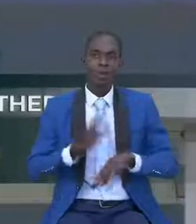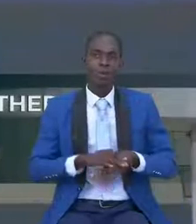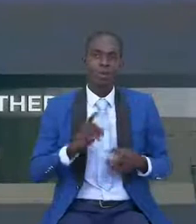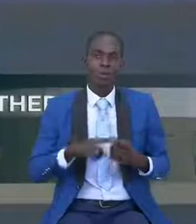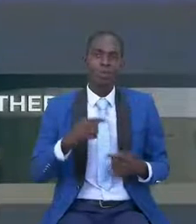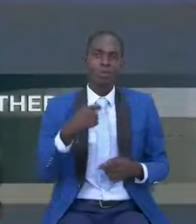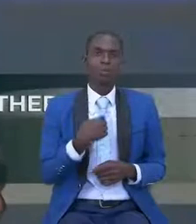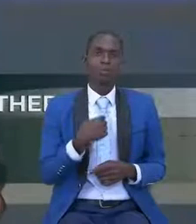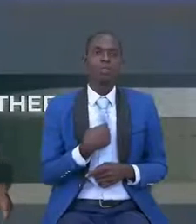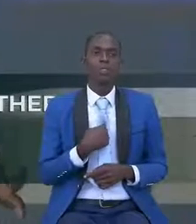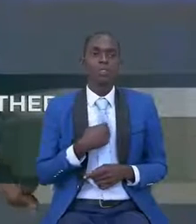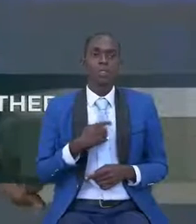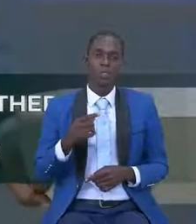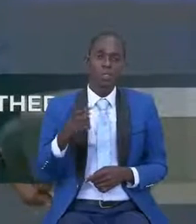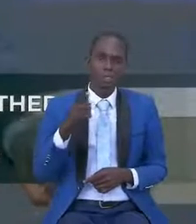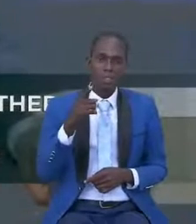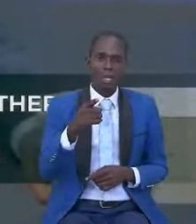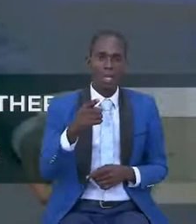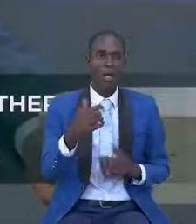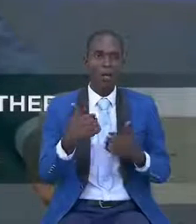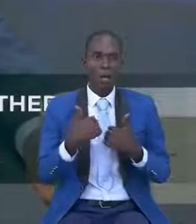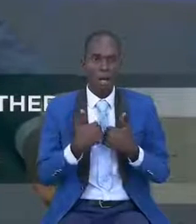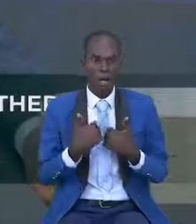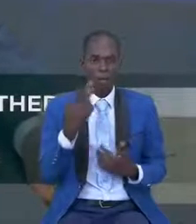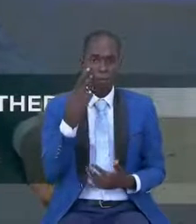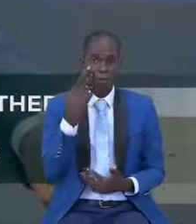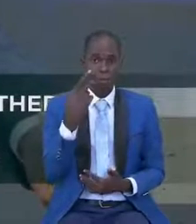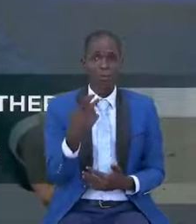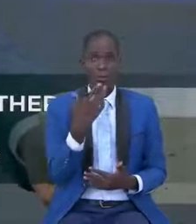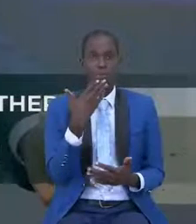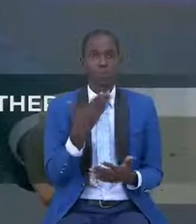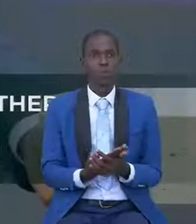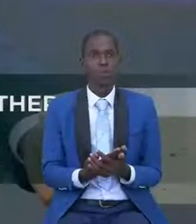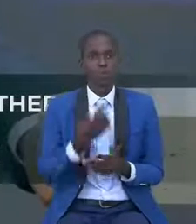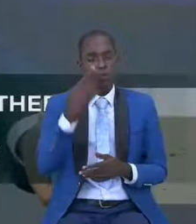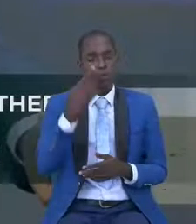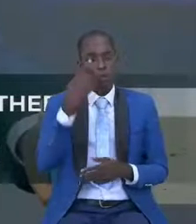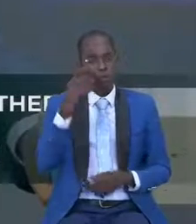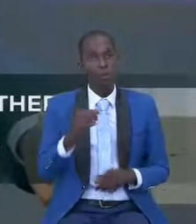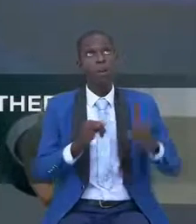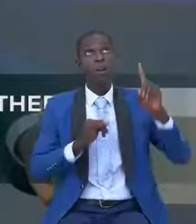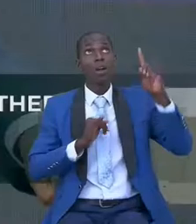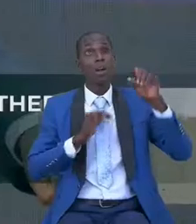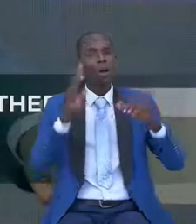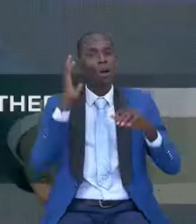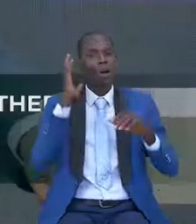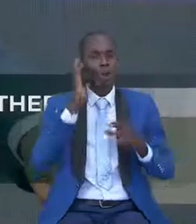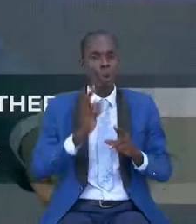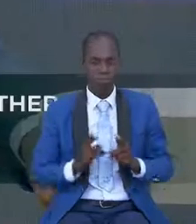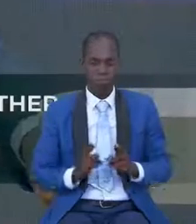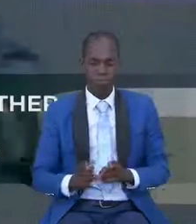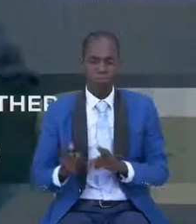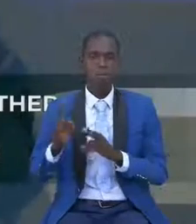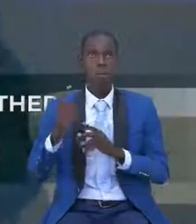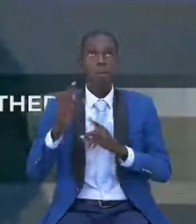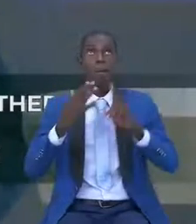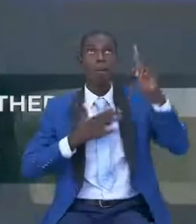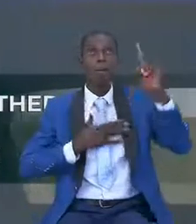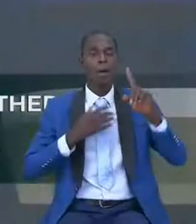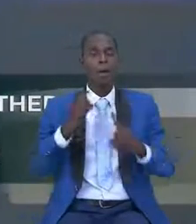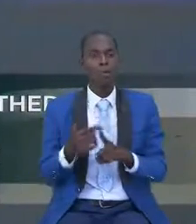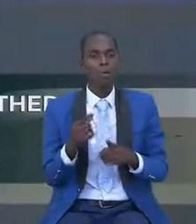L'Éternel me dit, tu as bien vu, car je veille sur ma parole